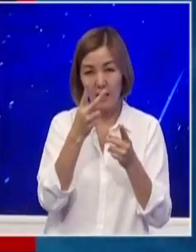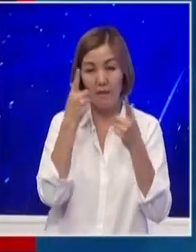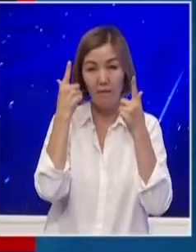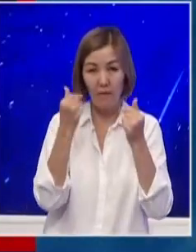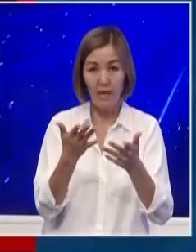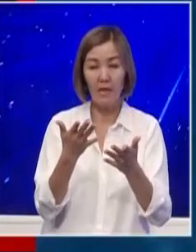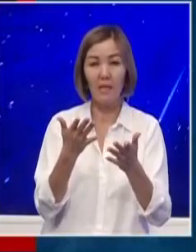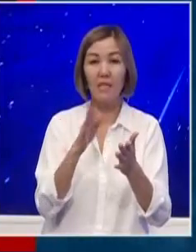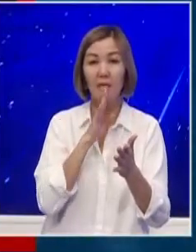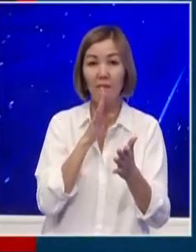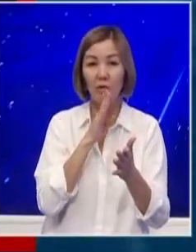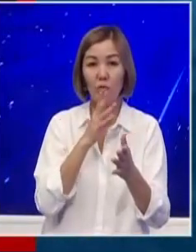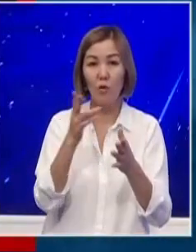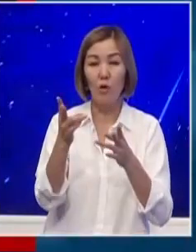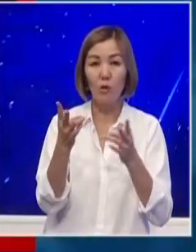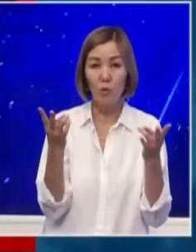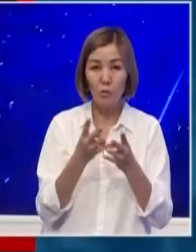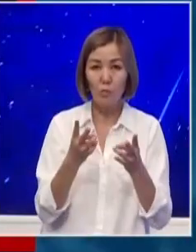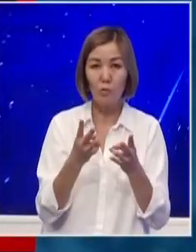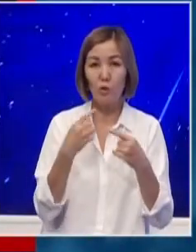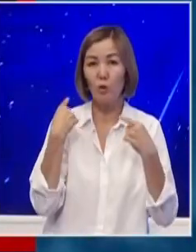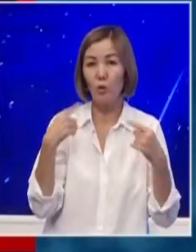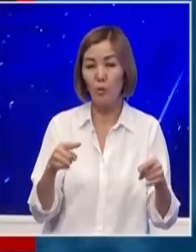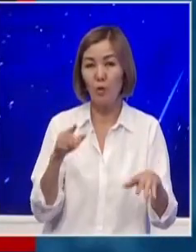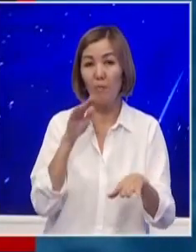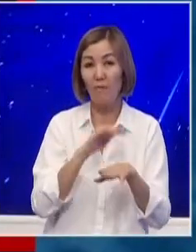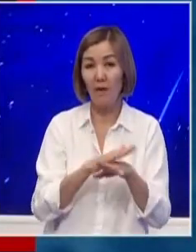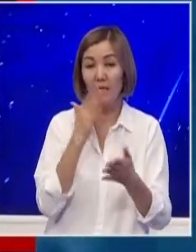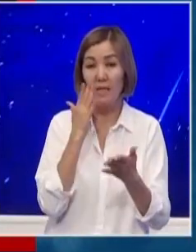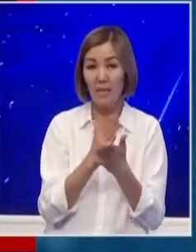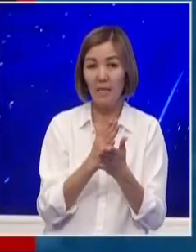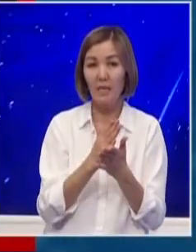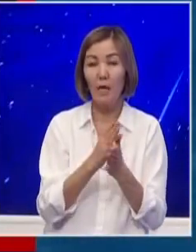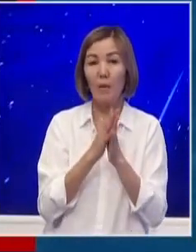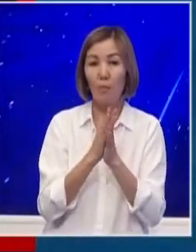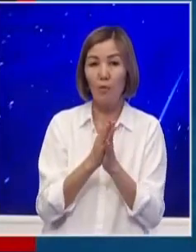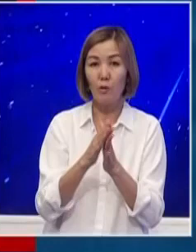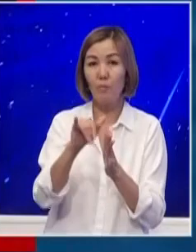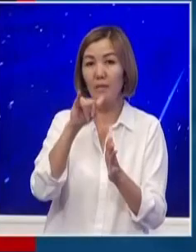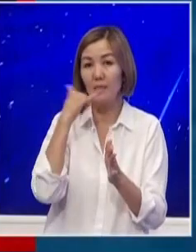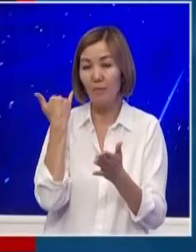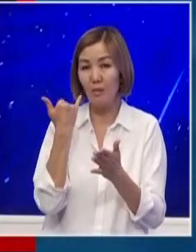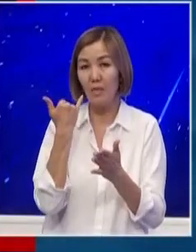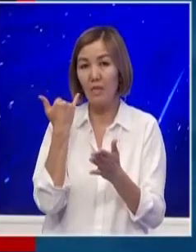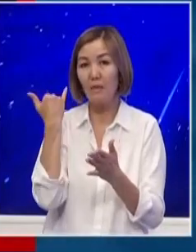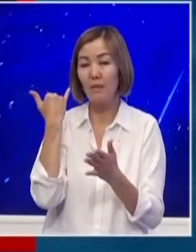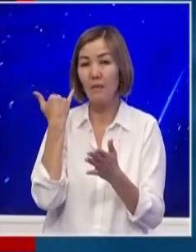местонахождении несовершеннолетней девочки или любыми другими данными о пропавшей, просьба сообщить по номерам телефонов.